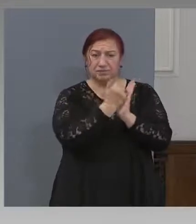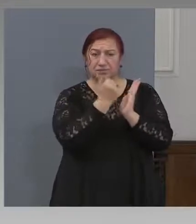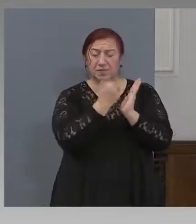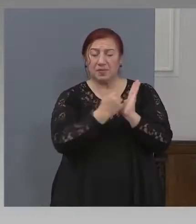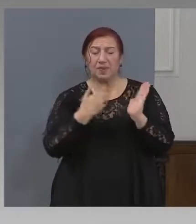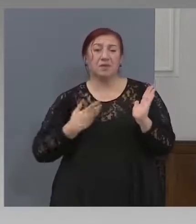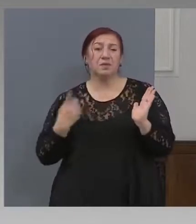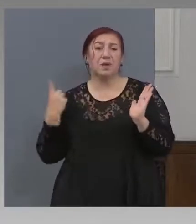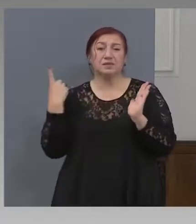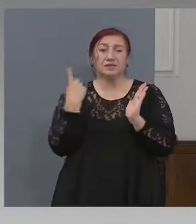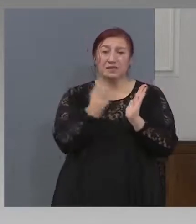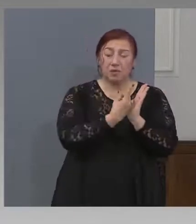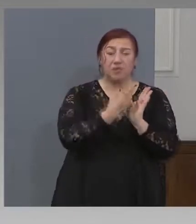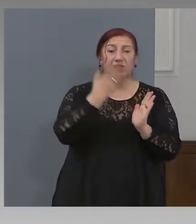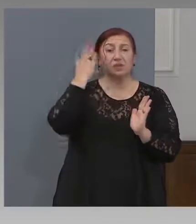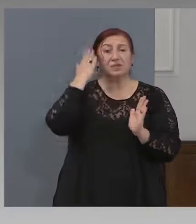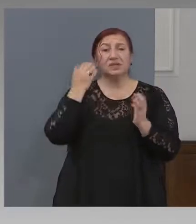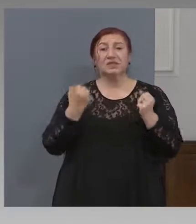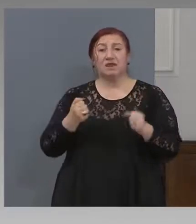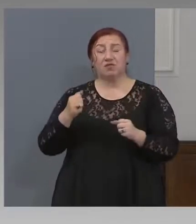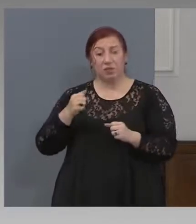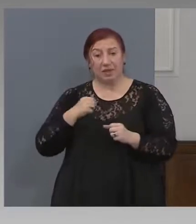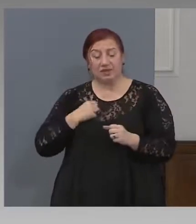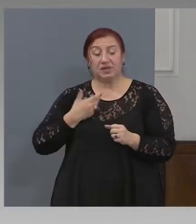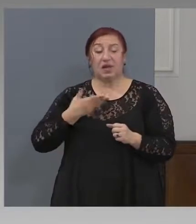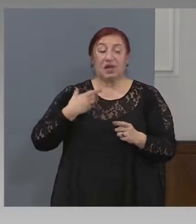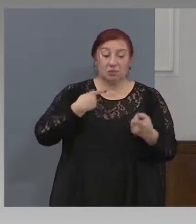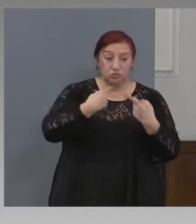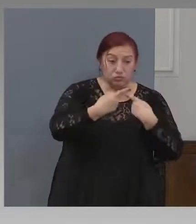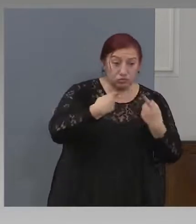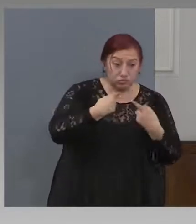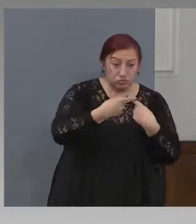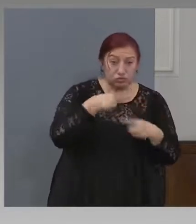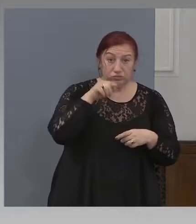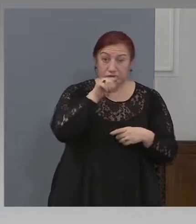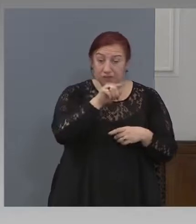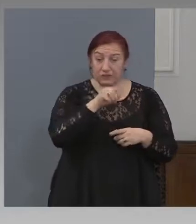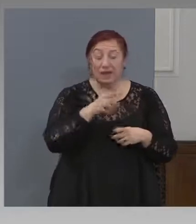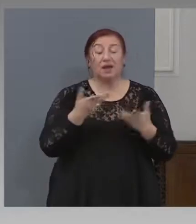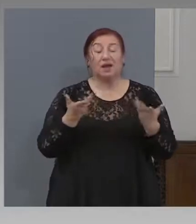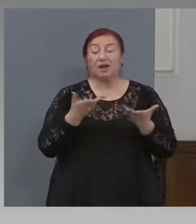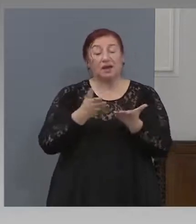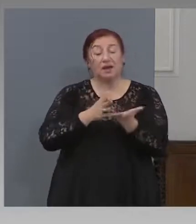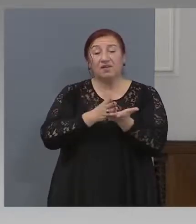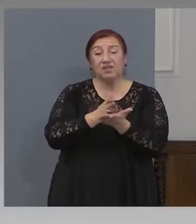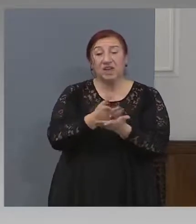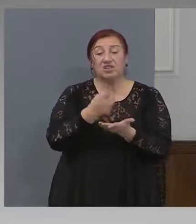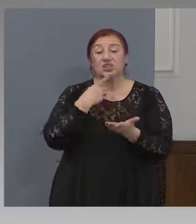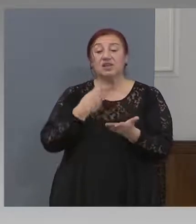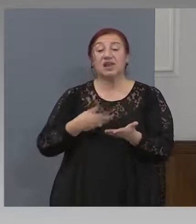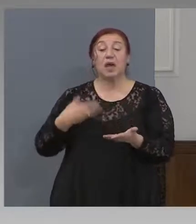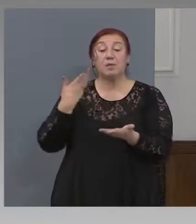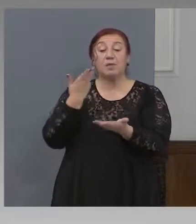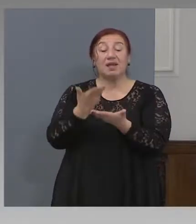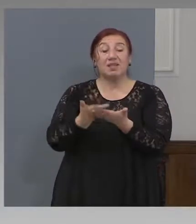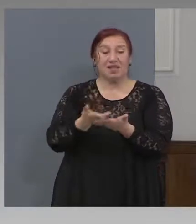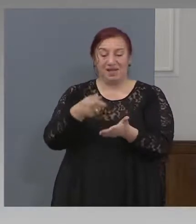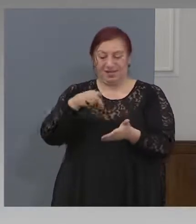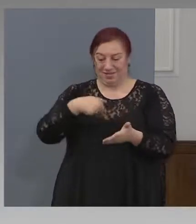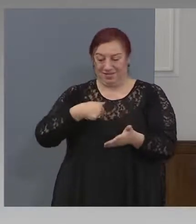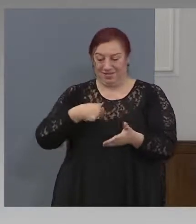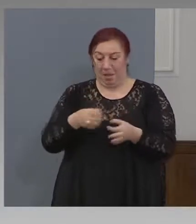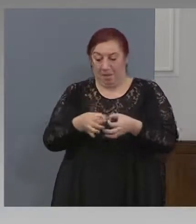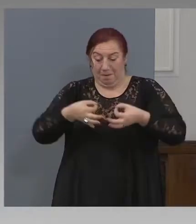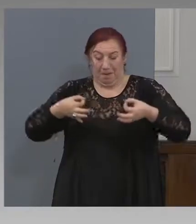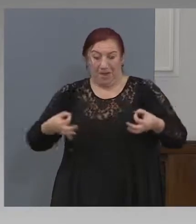на здравеопазването след наша комуникация, по какъв начин да се прилагат противоепидемичните мерки при